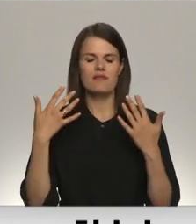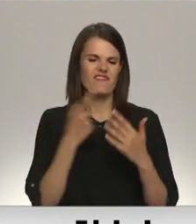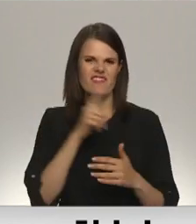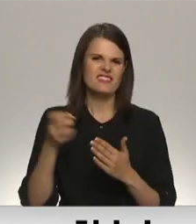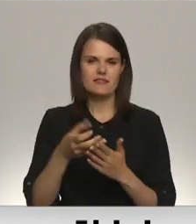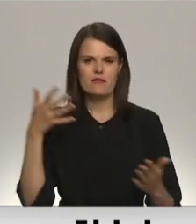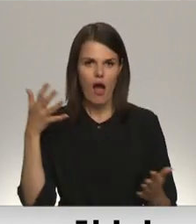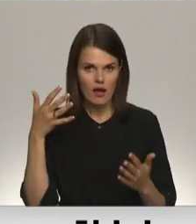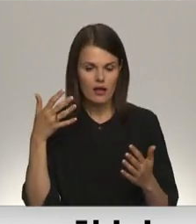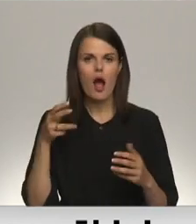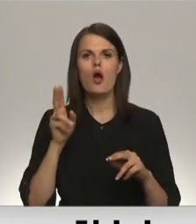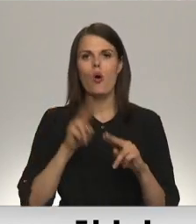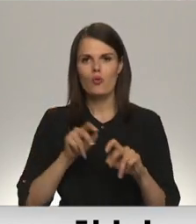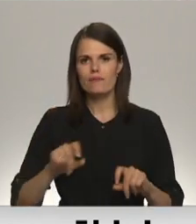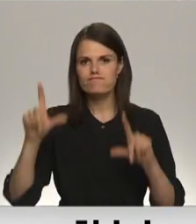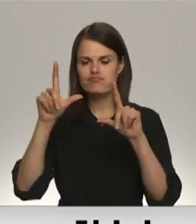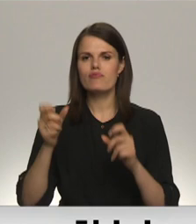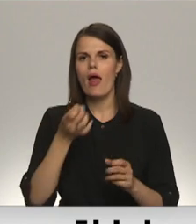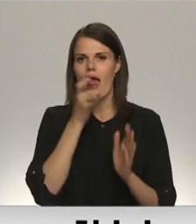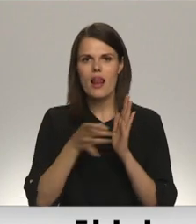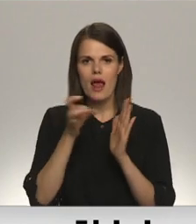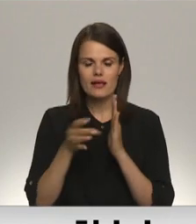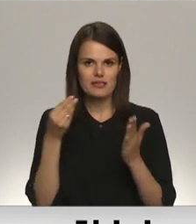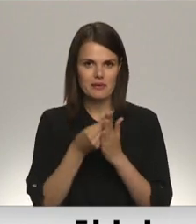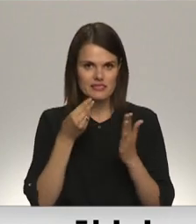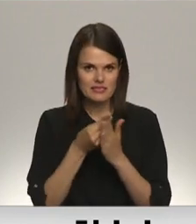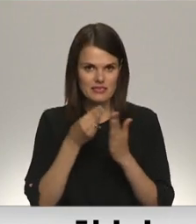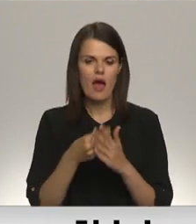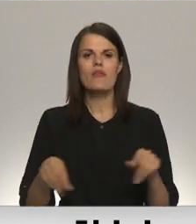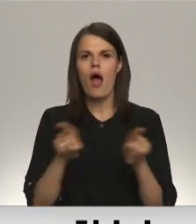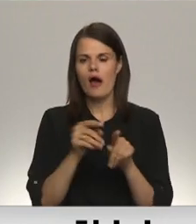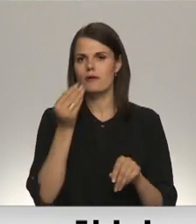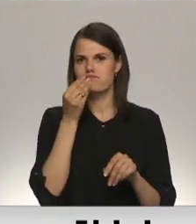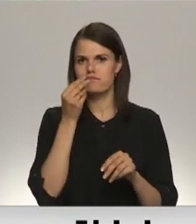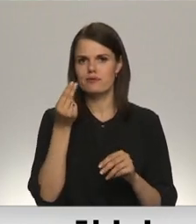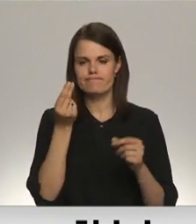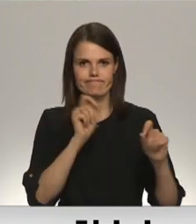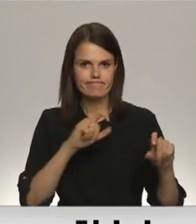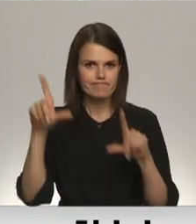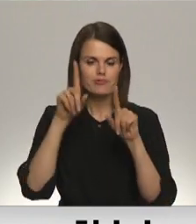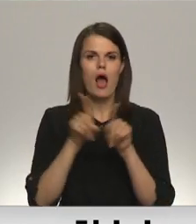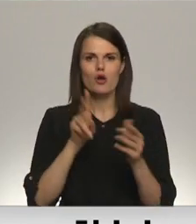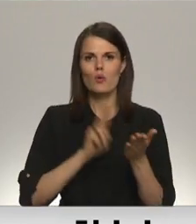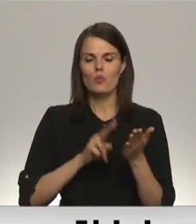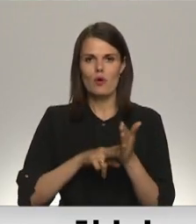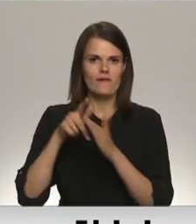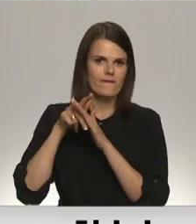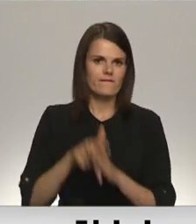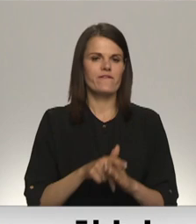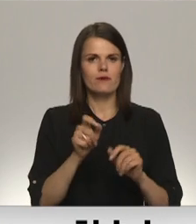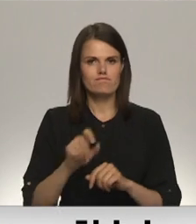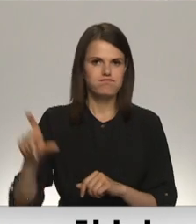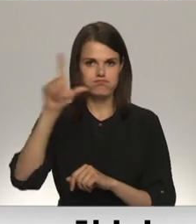laiku augstāko līmeni, celušās elektroenerģijas cenas ietekmējot arī pārtikas cenas. Arī nodokļu sloks audzis, un tāpēc